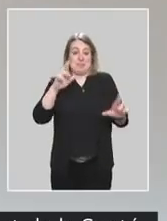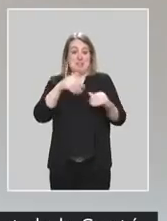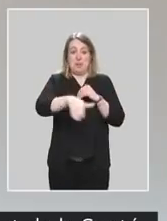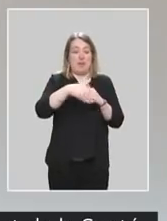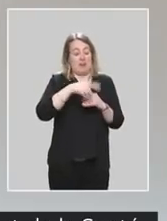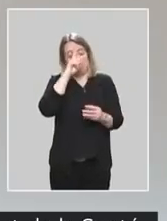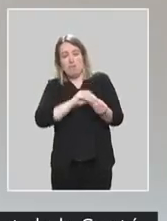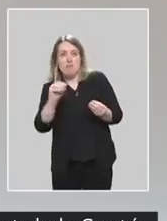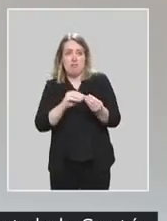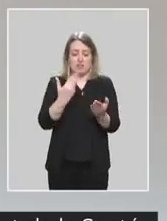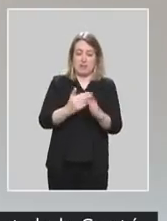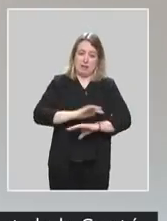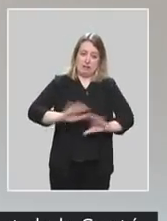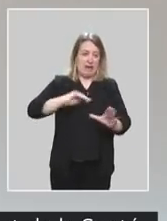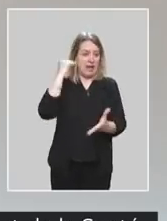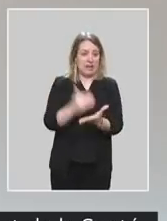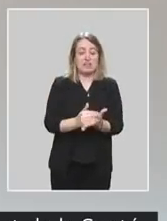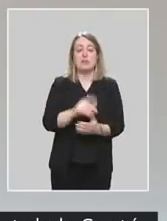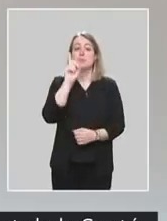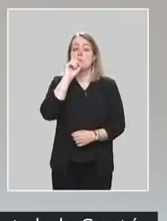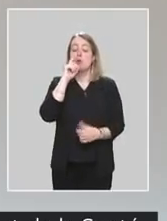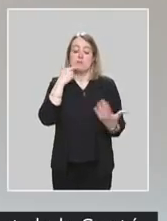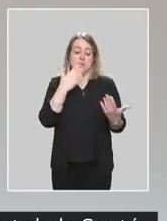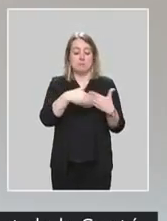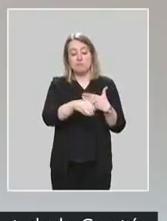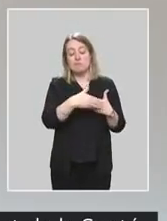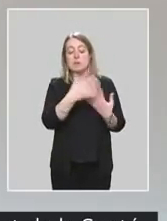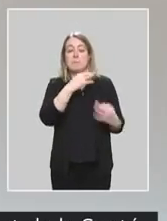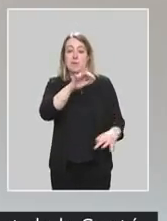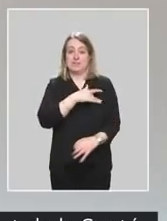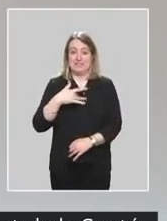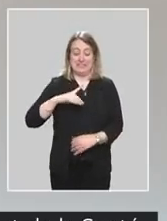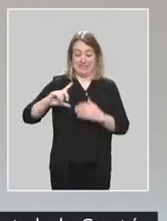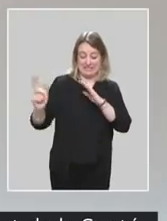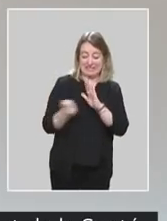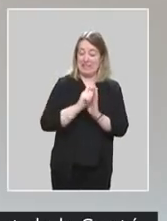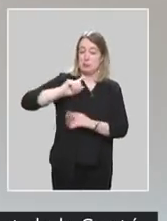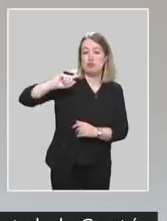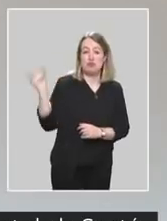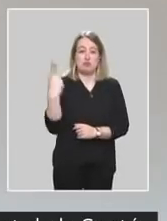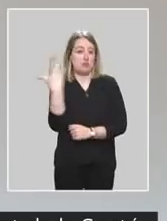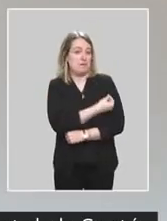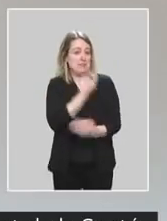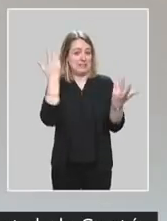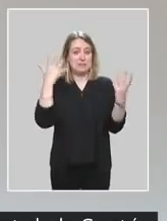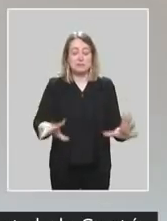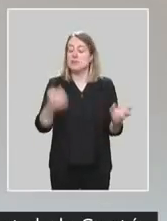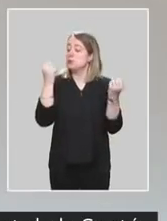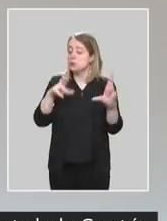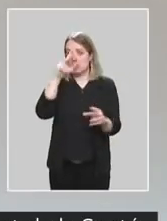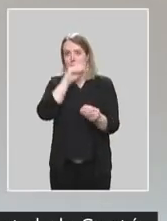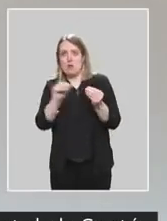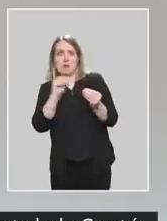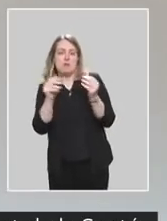nous nous poserons encore moins la question du pass sanitaire dans la durée, lorsque tout le monde aura été vacciné, et qu'ainsi nous verrons